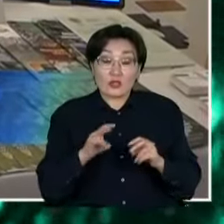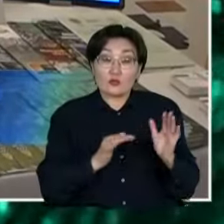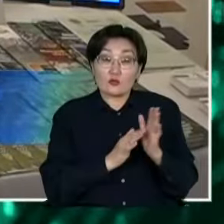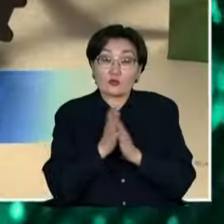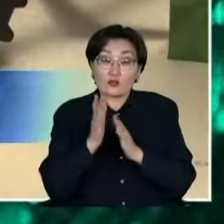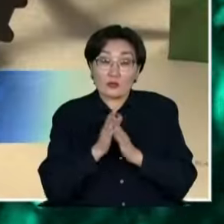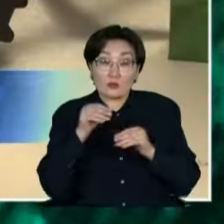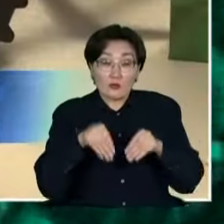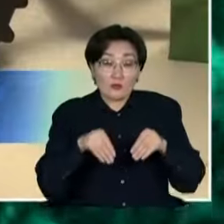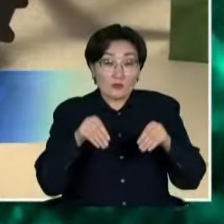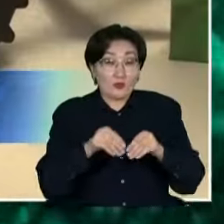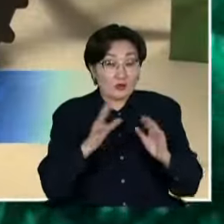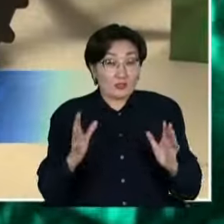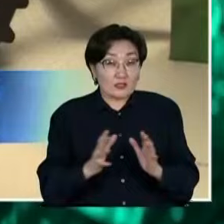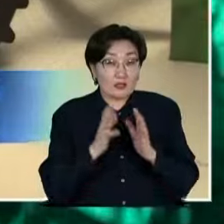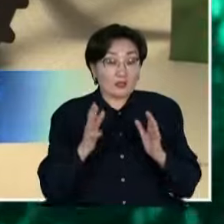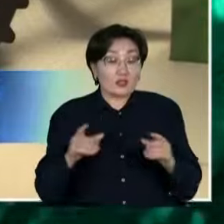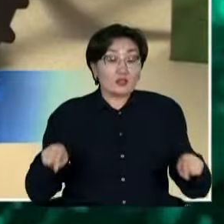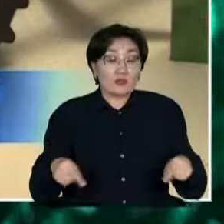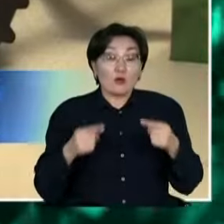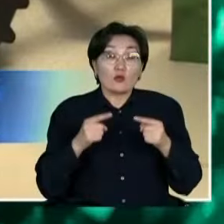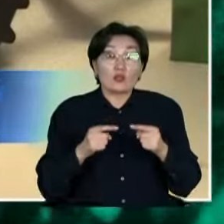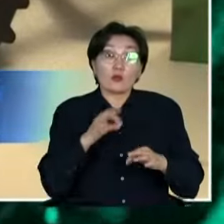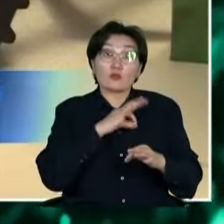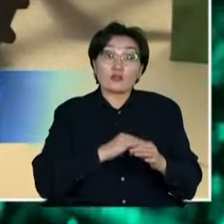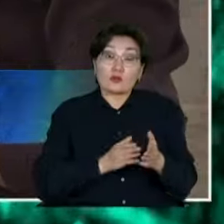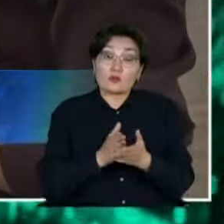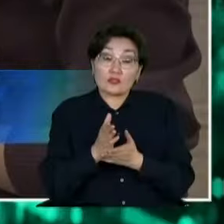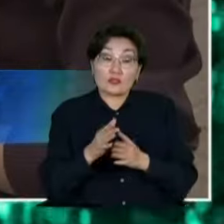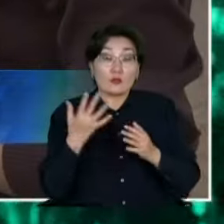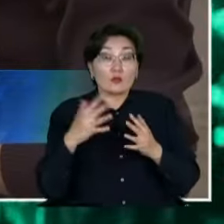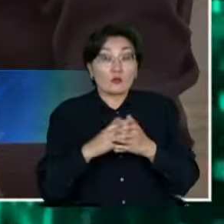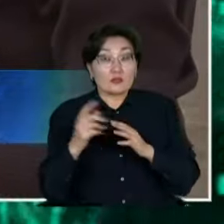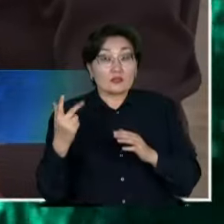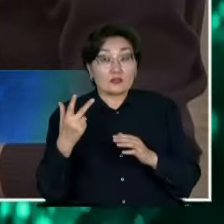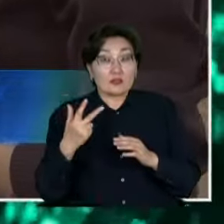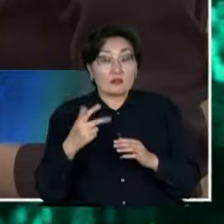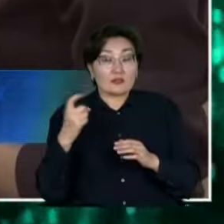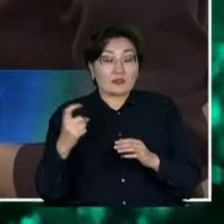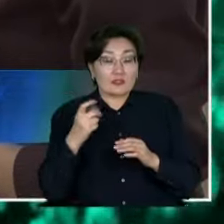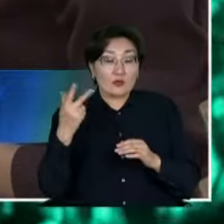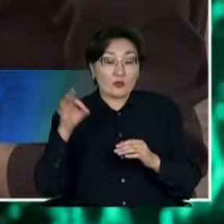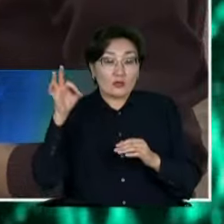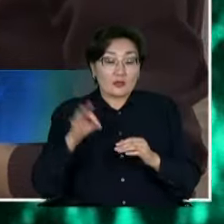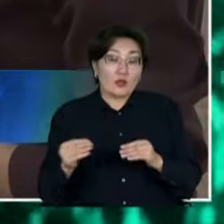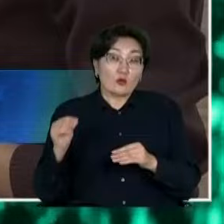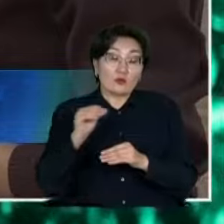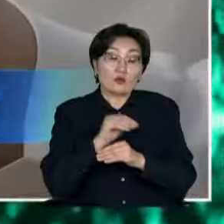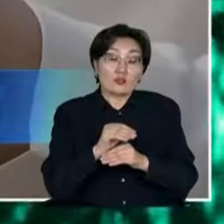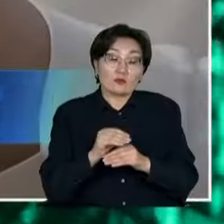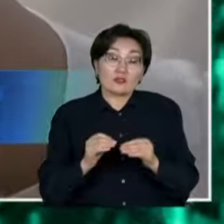қорғауға, оны сауықтырып қолдануға бағытталған. Сол арқылы фермерлердің 30%-ға артық қосымша үстеме өнім алуына көмек